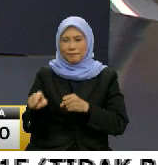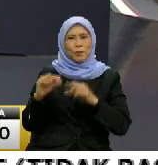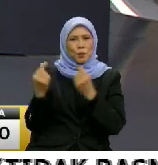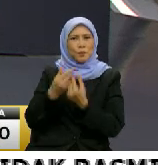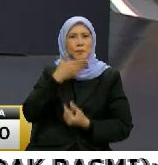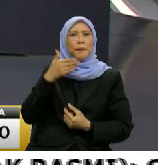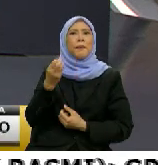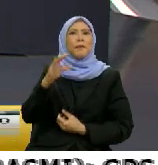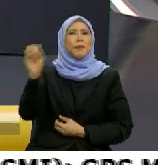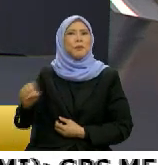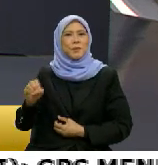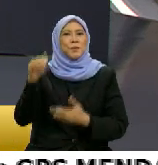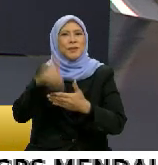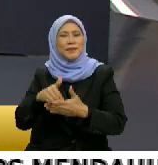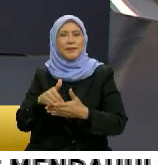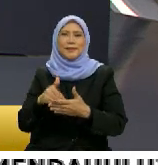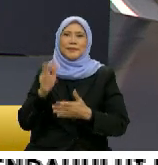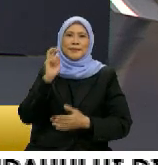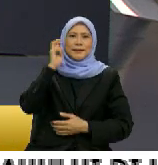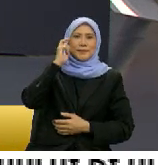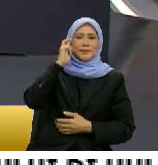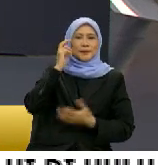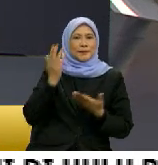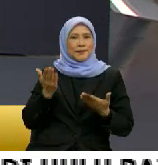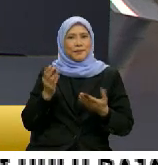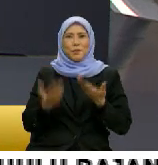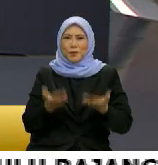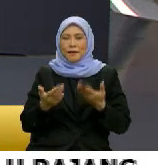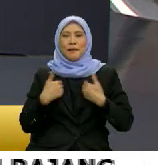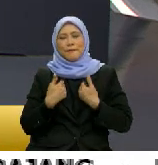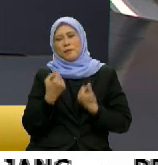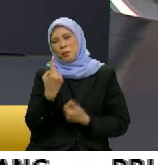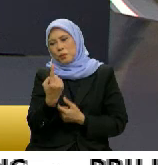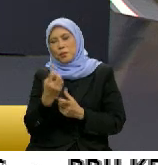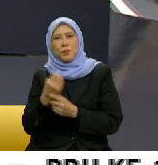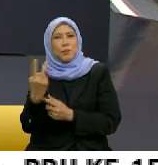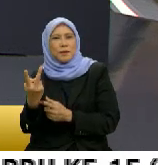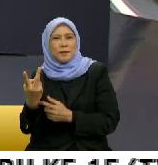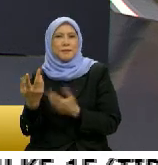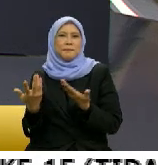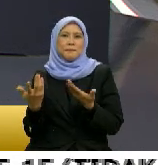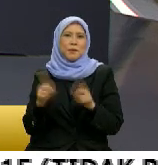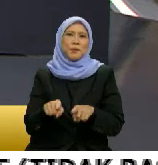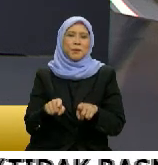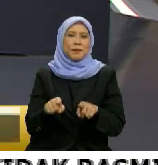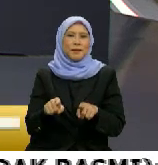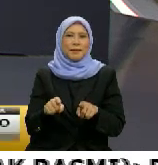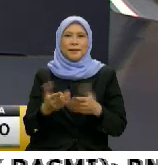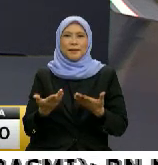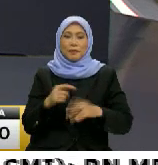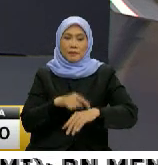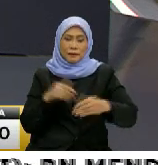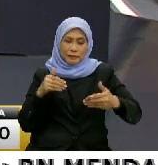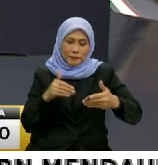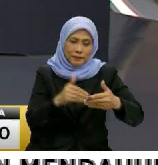ni berapa peratus. Dan sepanjang hari ini pun kecuali 1-2 insiden yang terpencil menuju ke